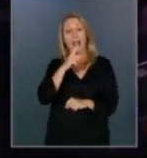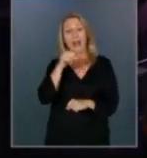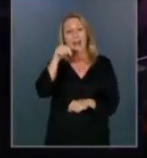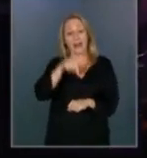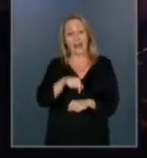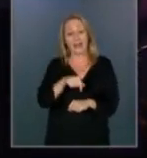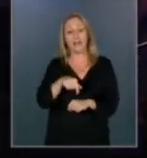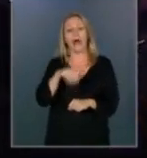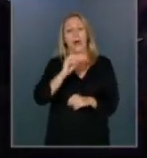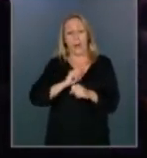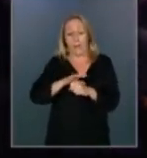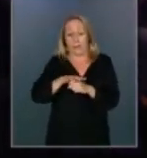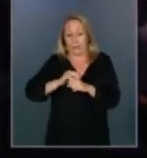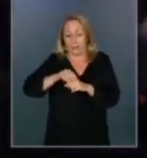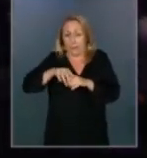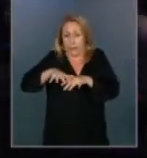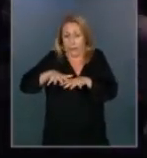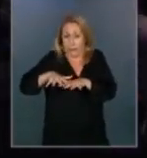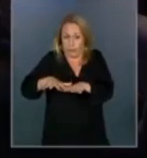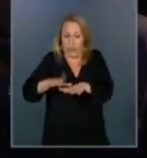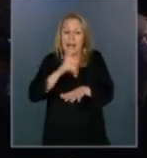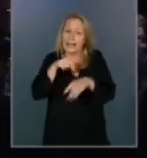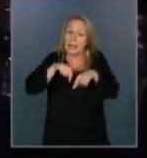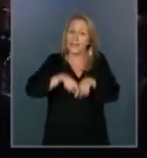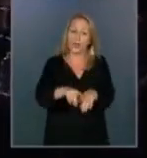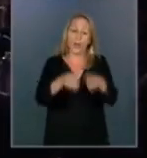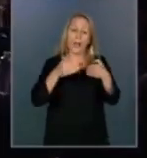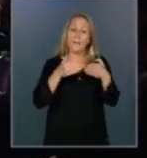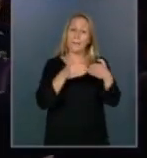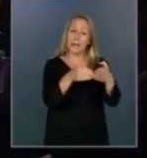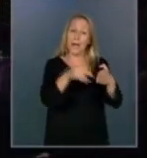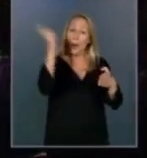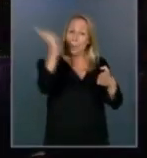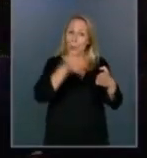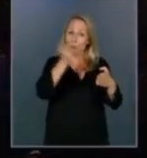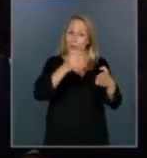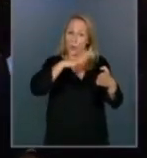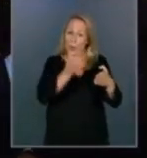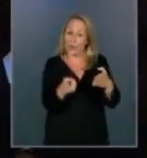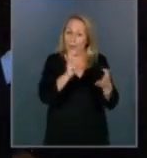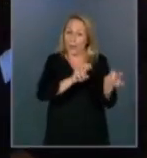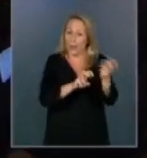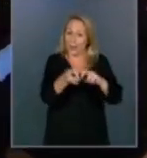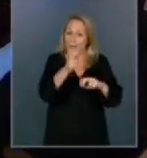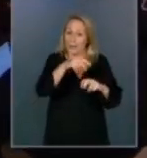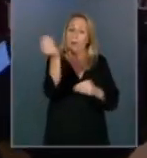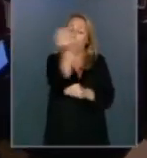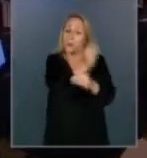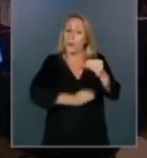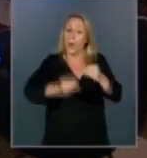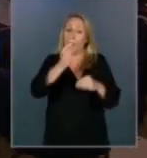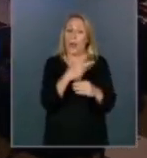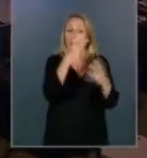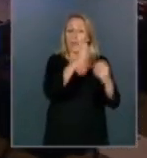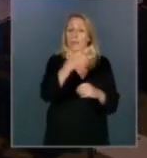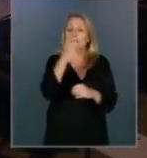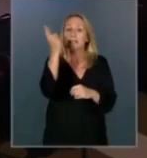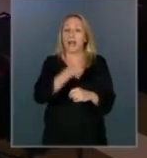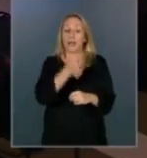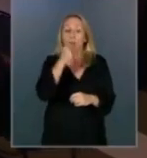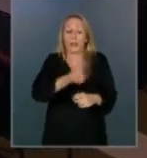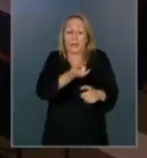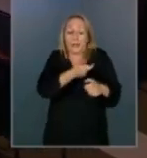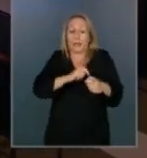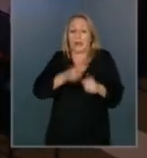στα πλοία, επειδή έτσι επιβάλλουν οι ακτοπλοϊκές εταιρείες το 85%, τότε αυτό τι μήνυμα